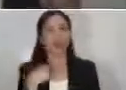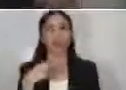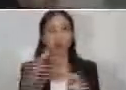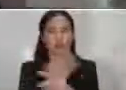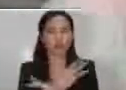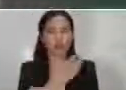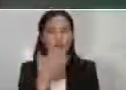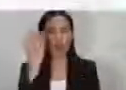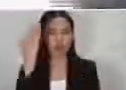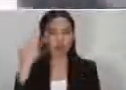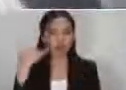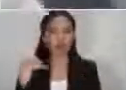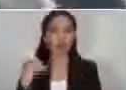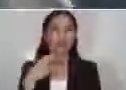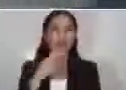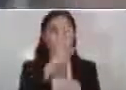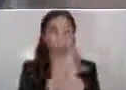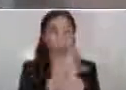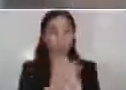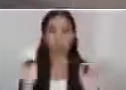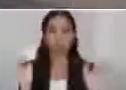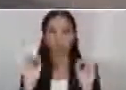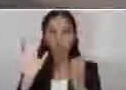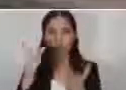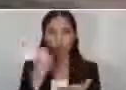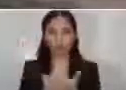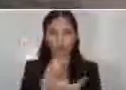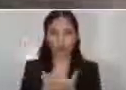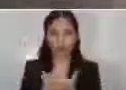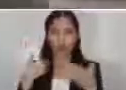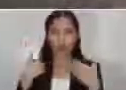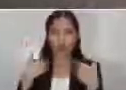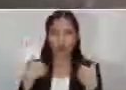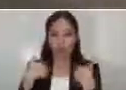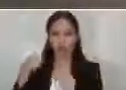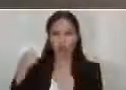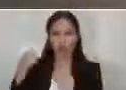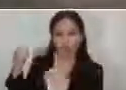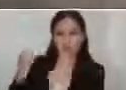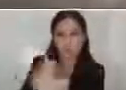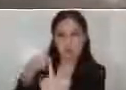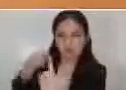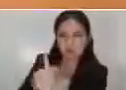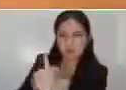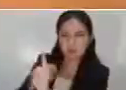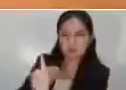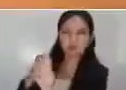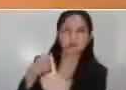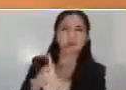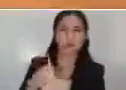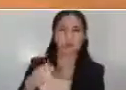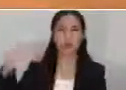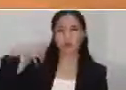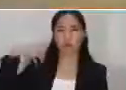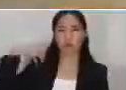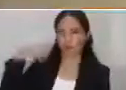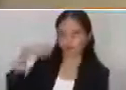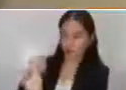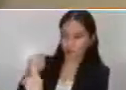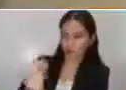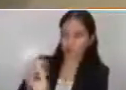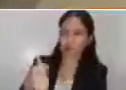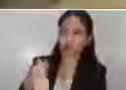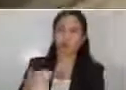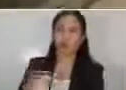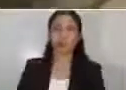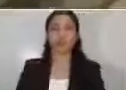nila akalain na impyerno pala ang kanilang kahihinatnan. Kanina, ipinakita ni Juan ang sugat niya sa kanyang kamay at